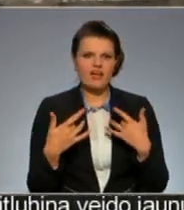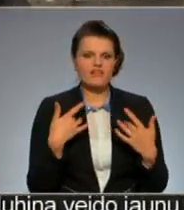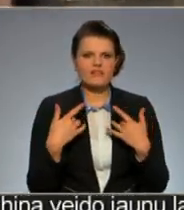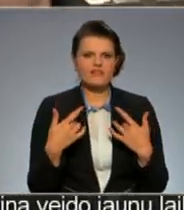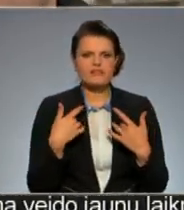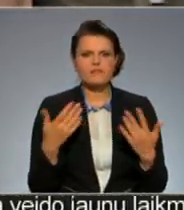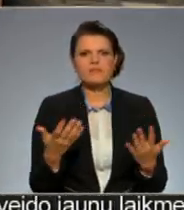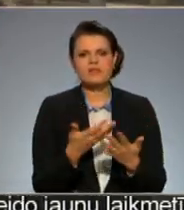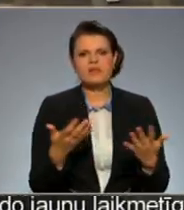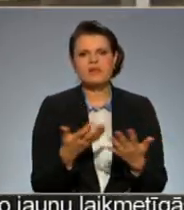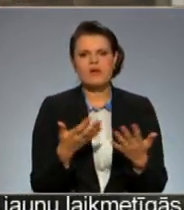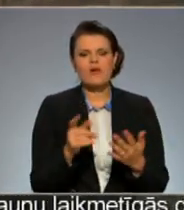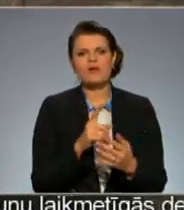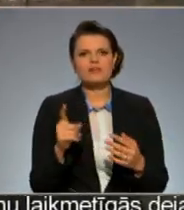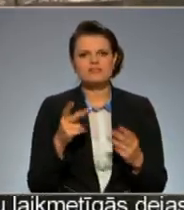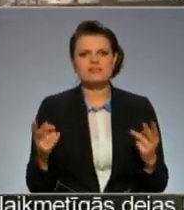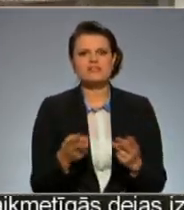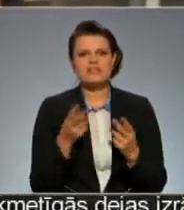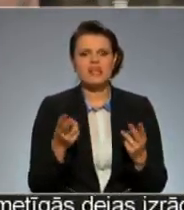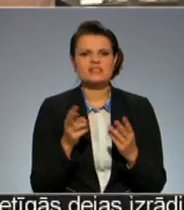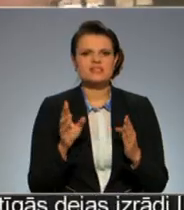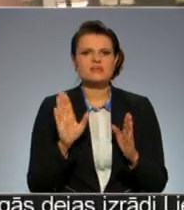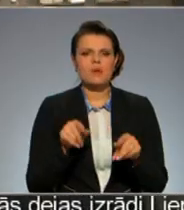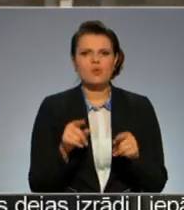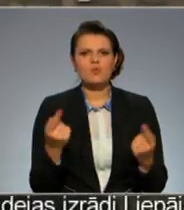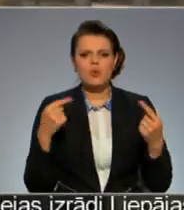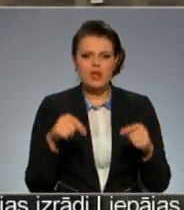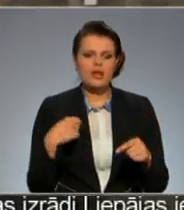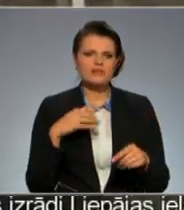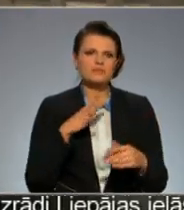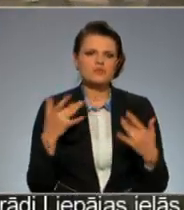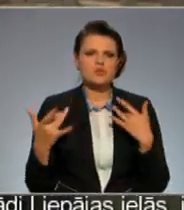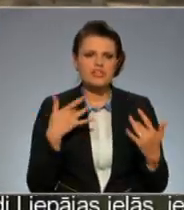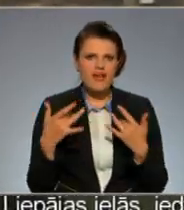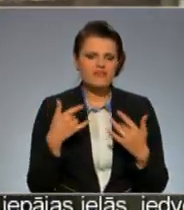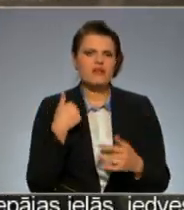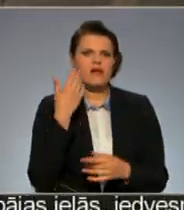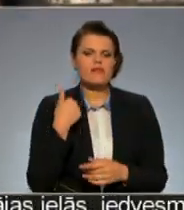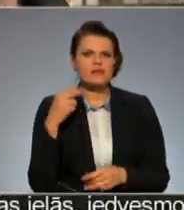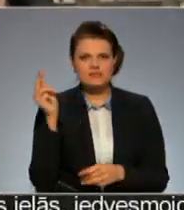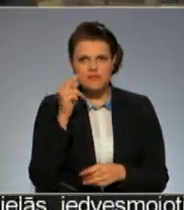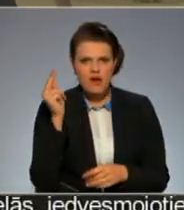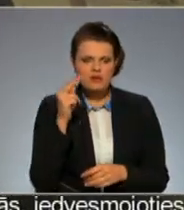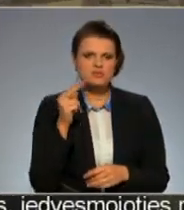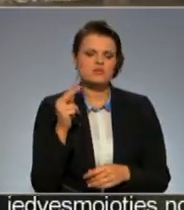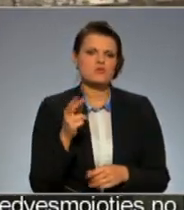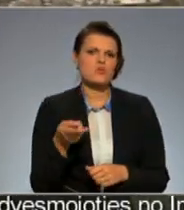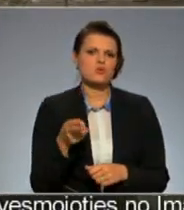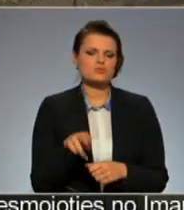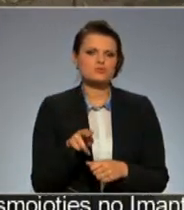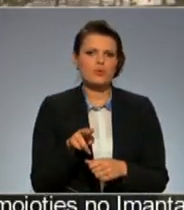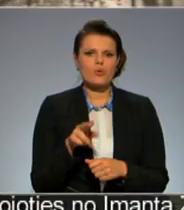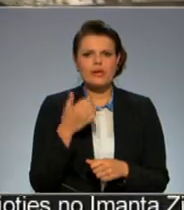ir jā kaut kas ir daudz dedzis pa to laiku vai ne tad kad teiksim es biju teātrī kad es kad es mācījos fakultātē kad